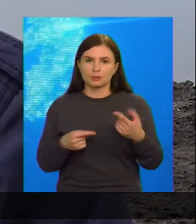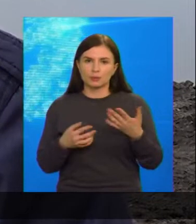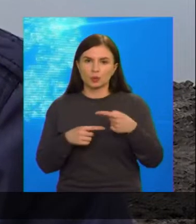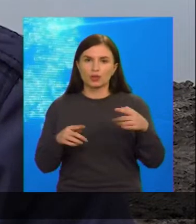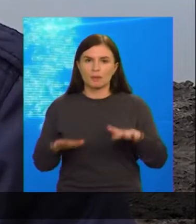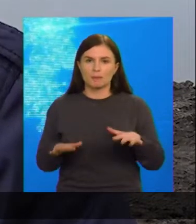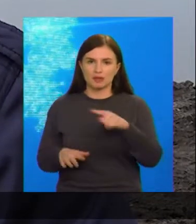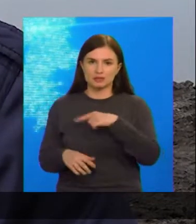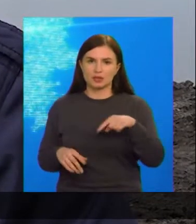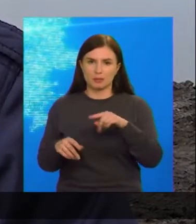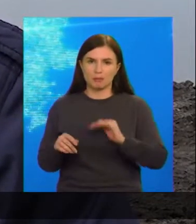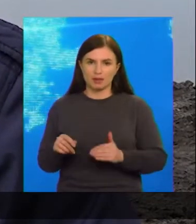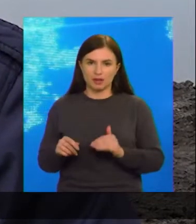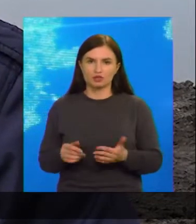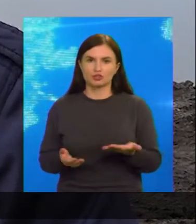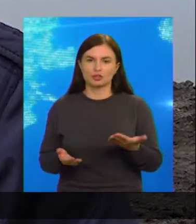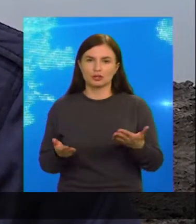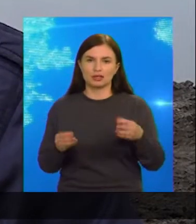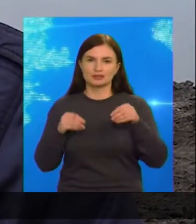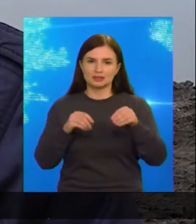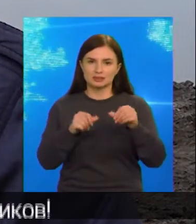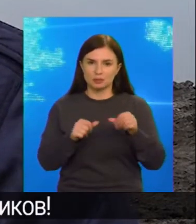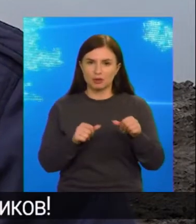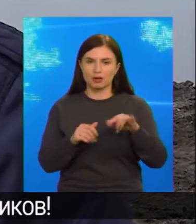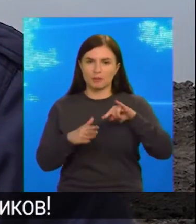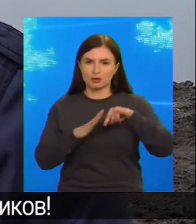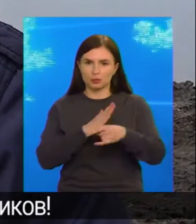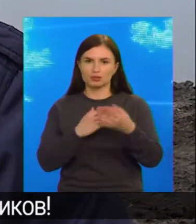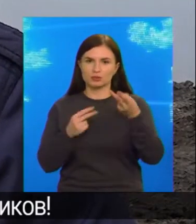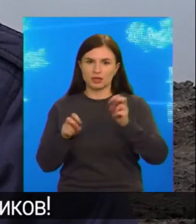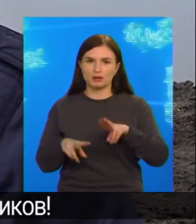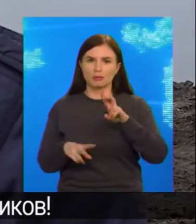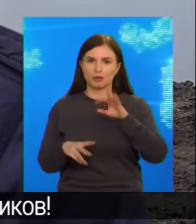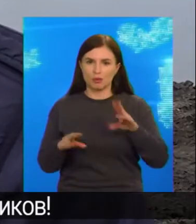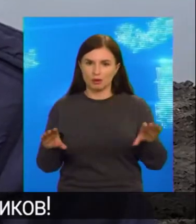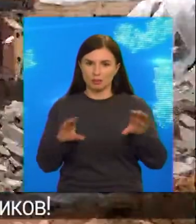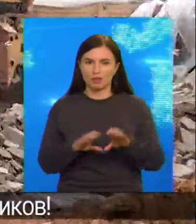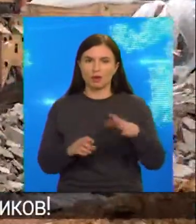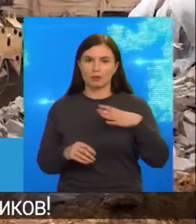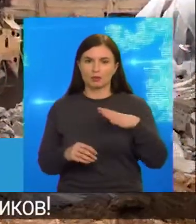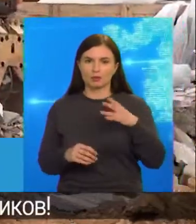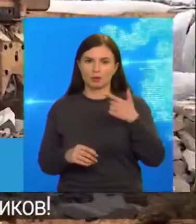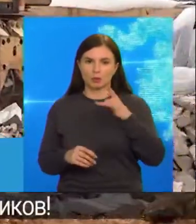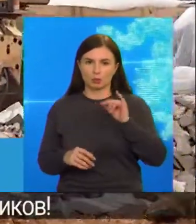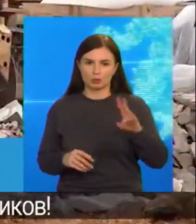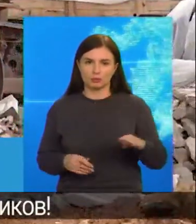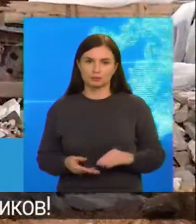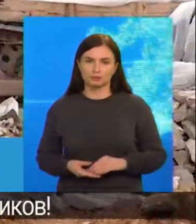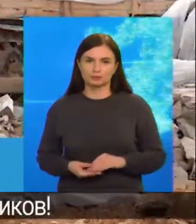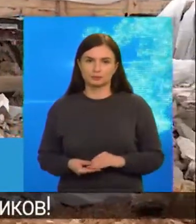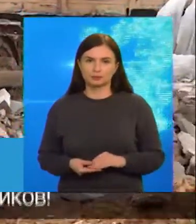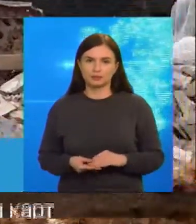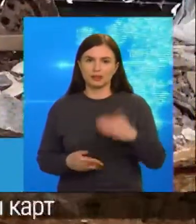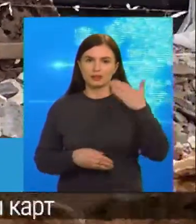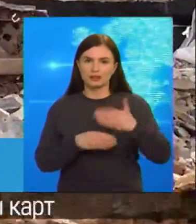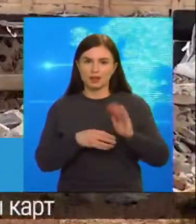местные подрядчики. Засыпали промоину бетонными блоками и потом уже скальным грунтом. Дамбу